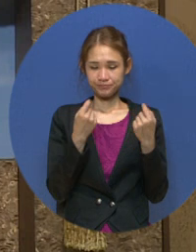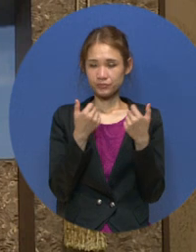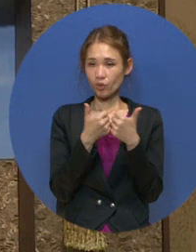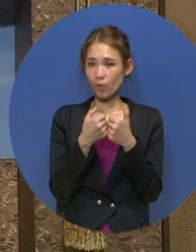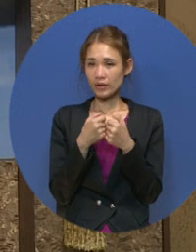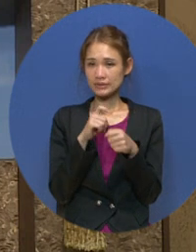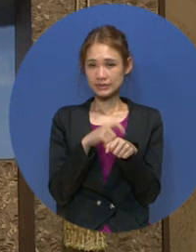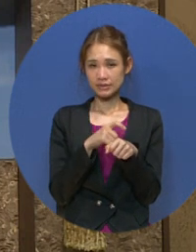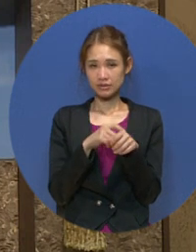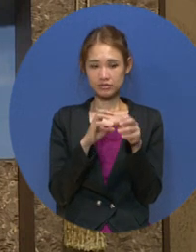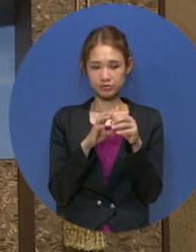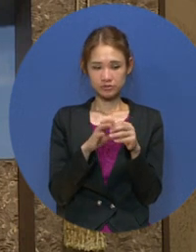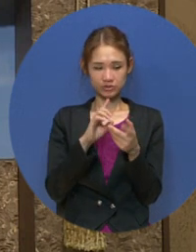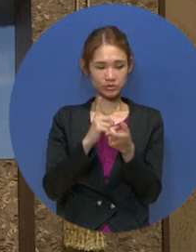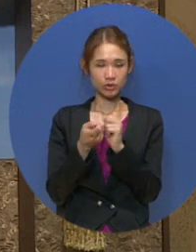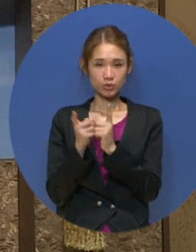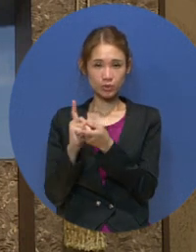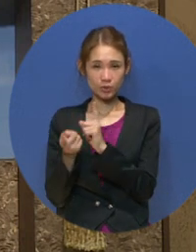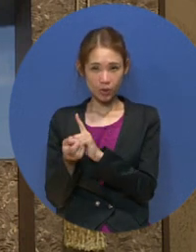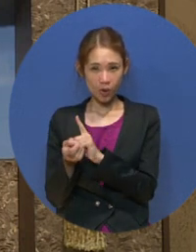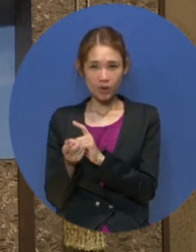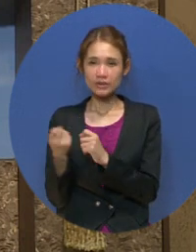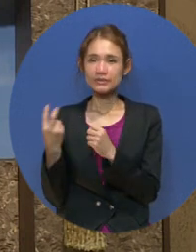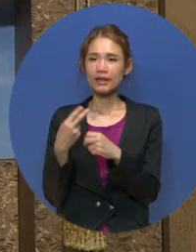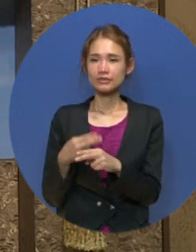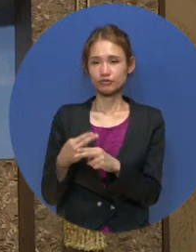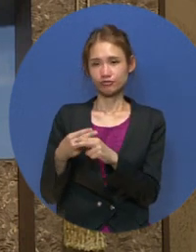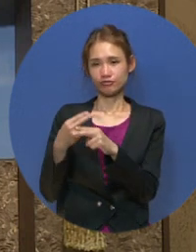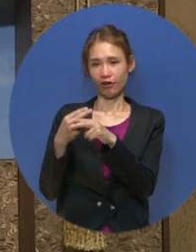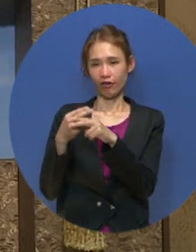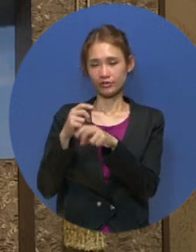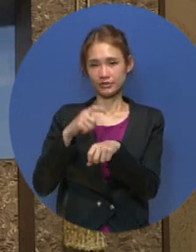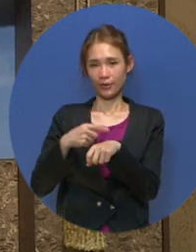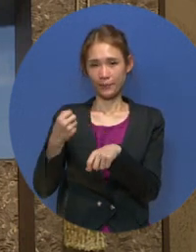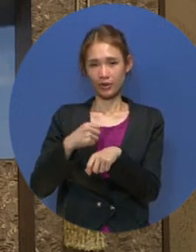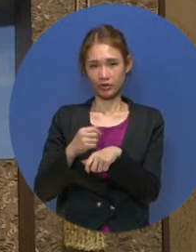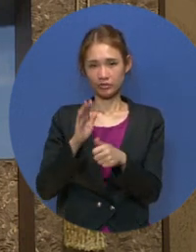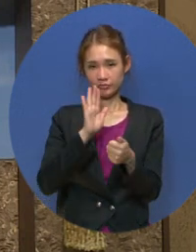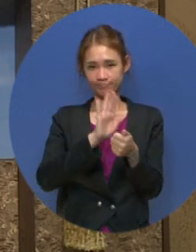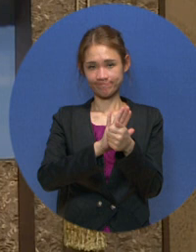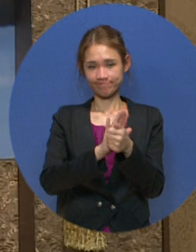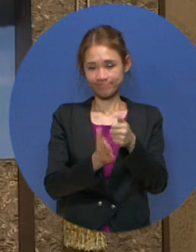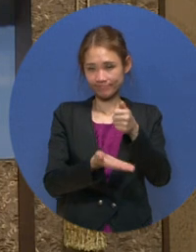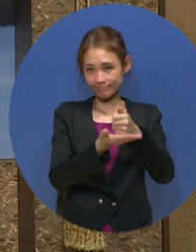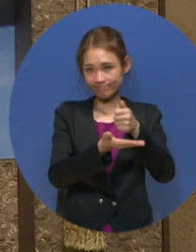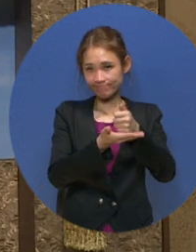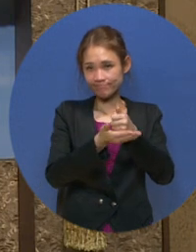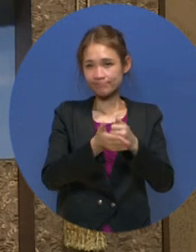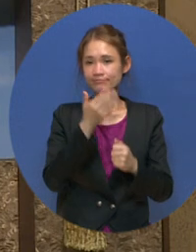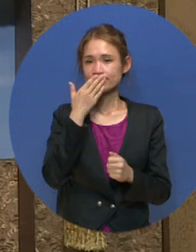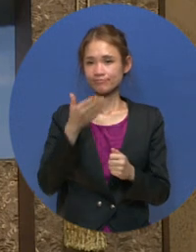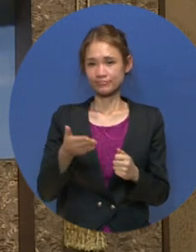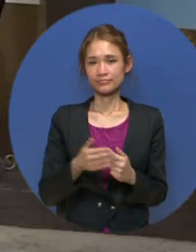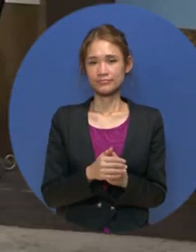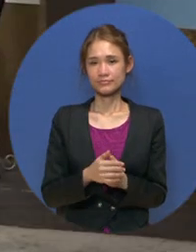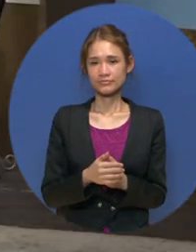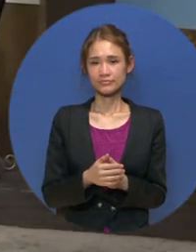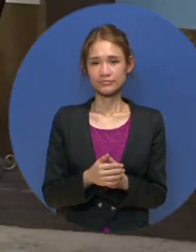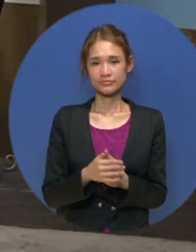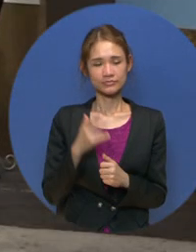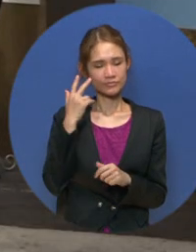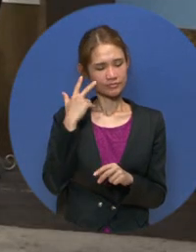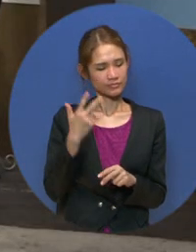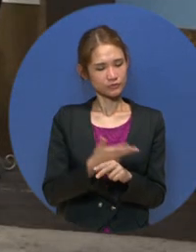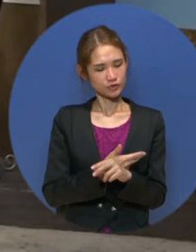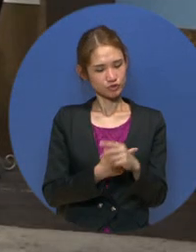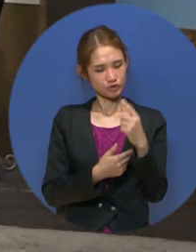통해서 좀 서로 간에 좀 재충전도 하고 또 격려도 할 수 있는 그런 시간들을 최소 일주일에 한 두